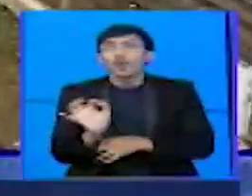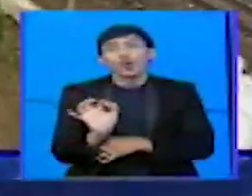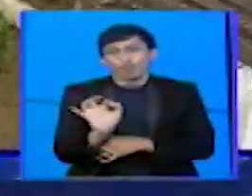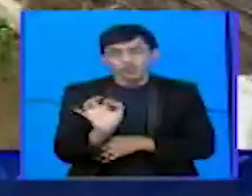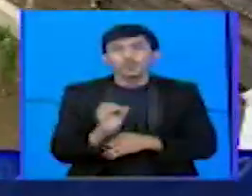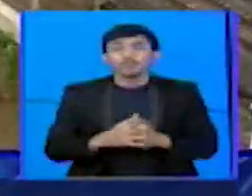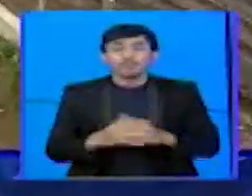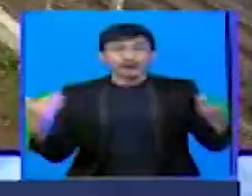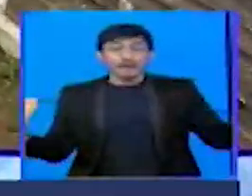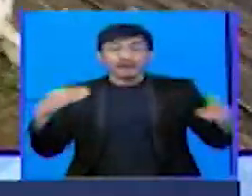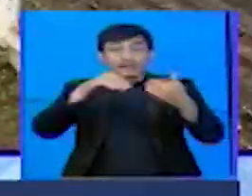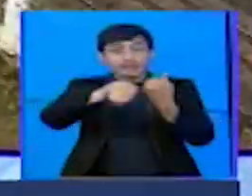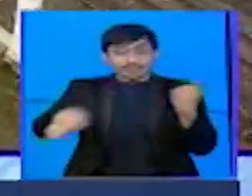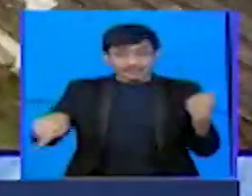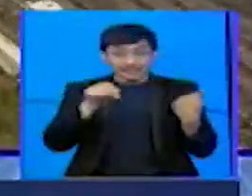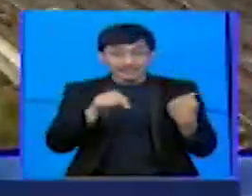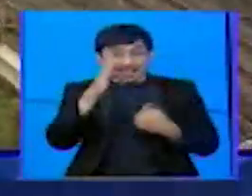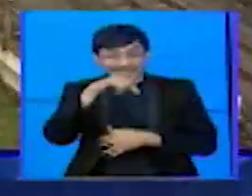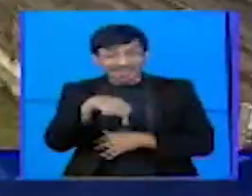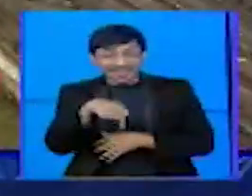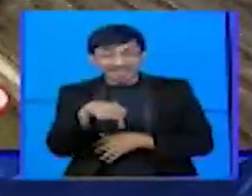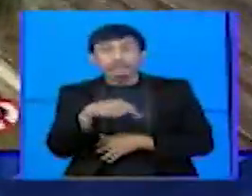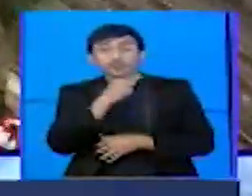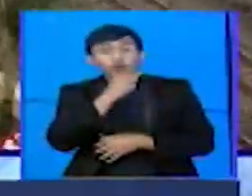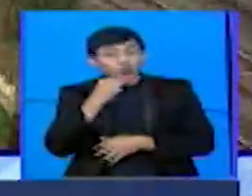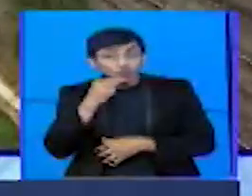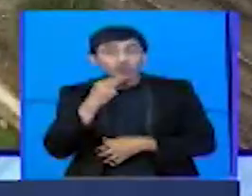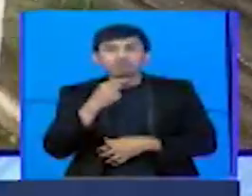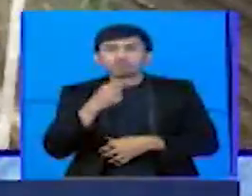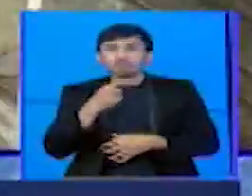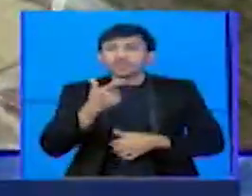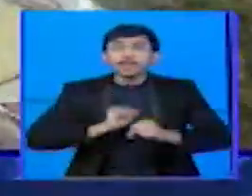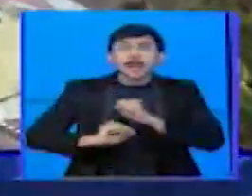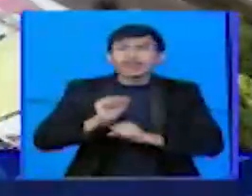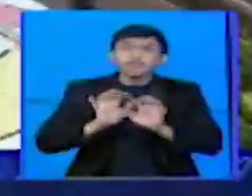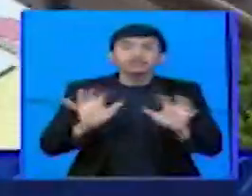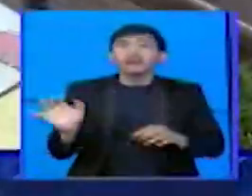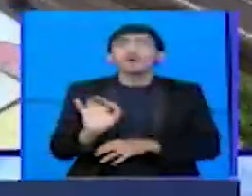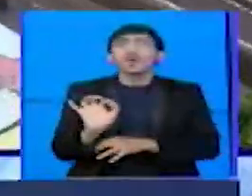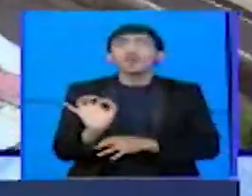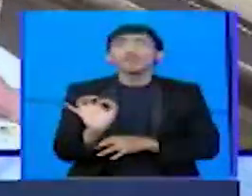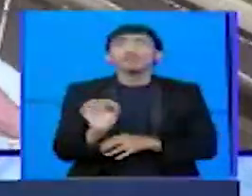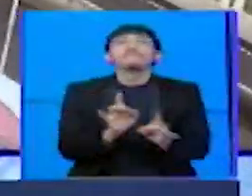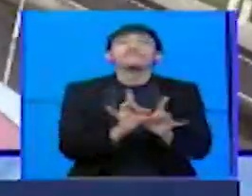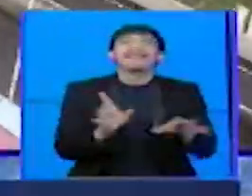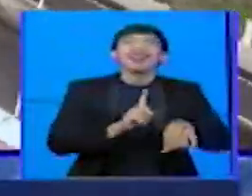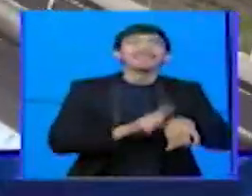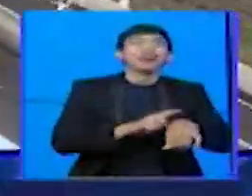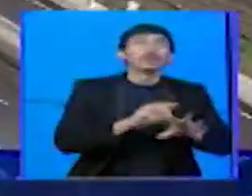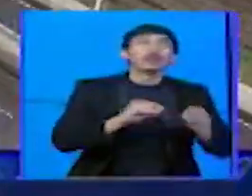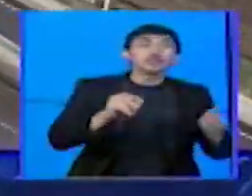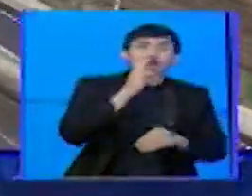ini mengingat hari ini merupakan hari Minggu dimana aktivitas tidak terlalu padat berbeda dengan hari-hari kerja ataupun pada saat jam kerja